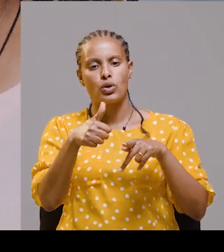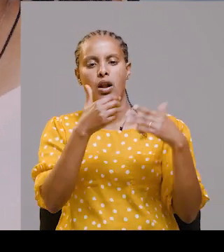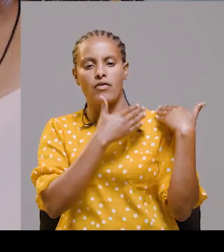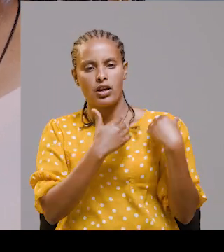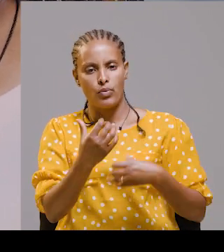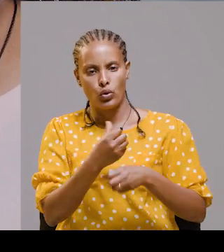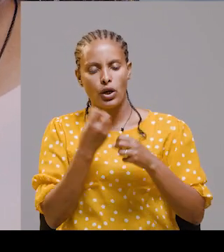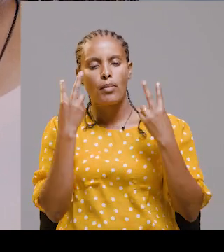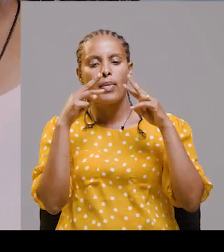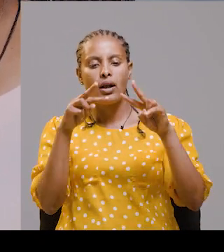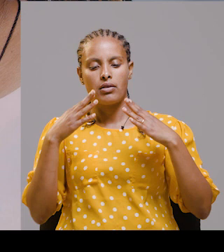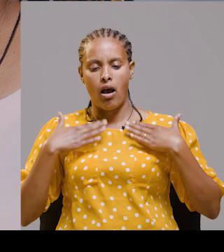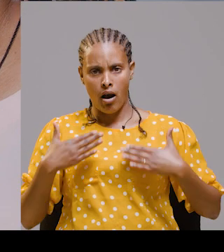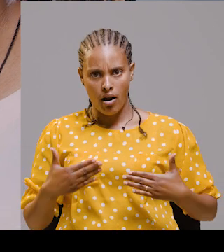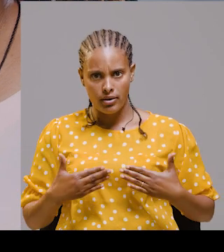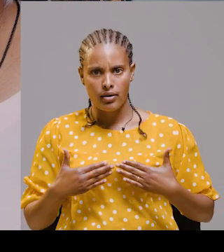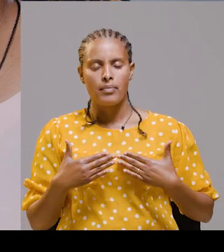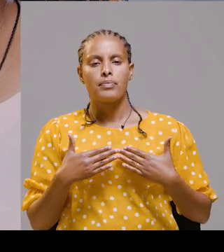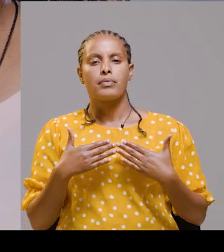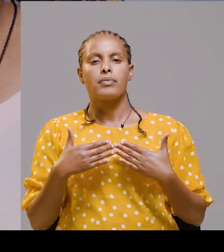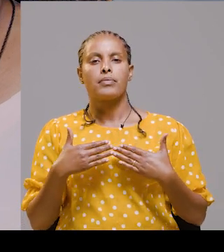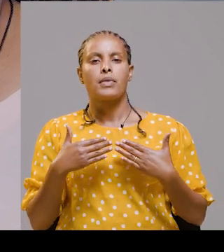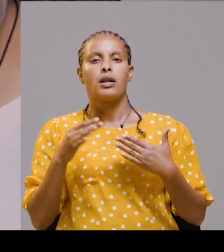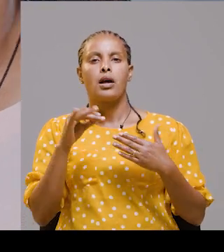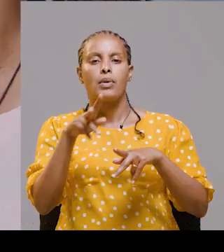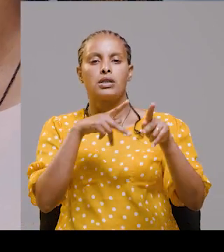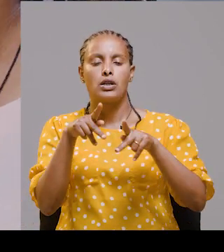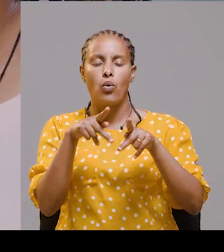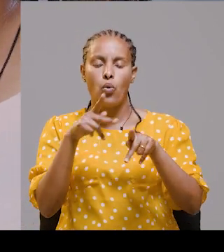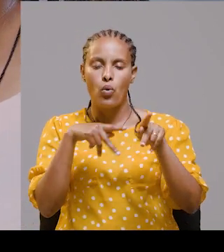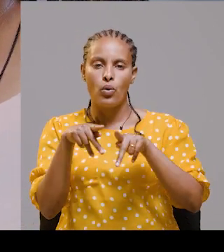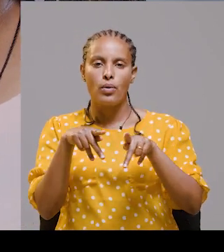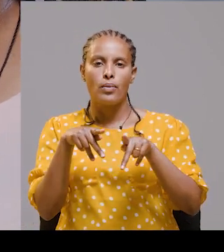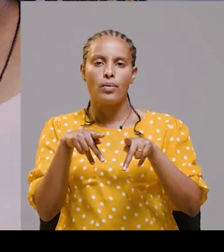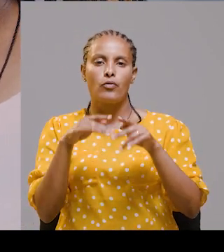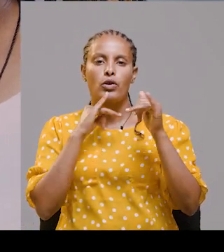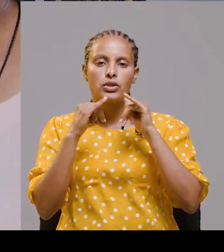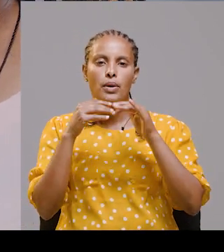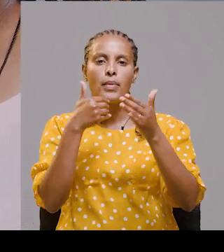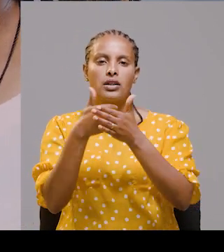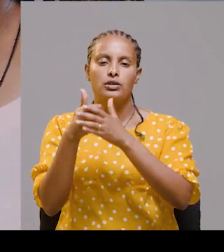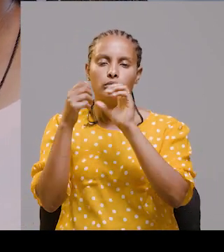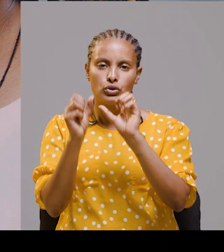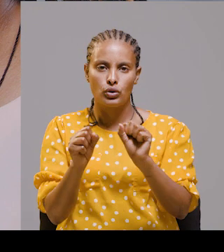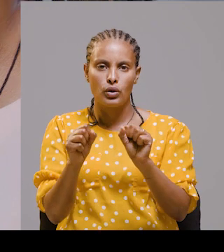የሚመለከታቸው አካላት ለህብረተሰቡ ኢንፎርሜሽን ማድረስ